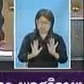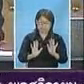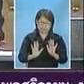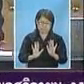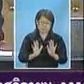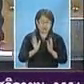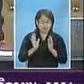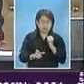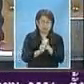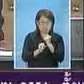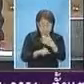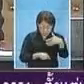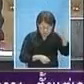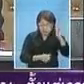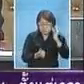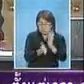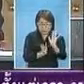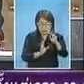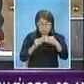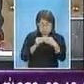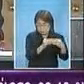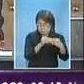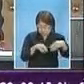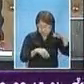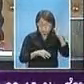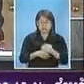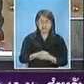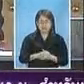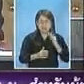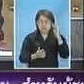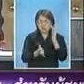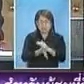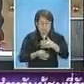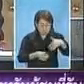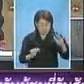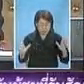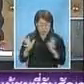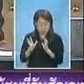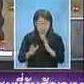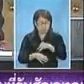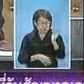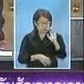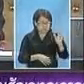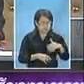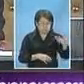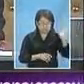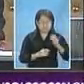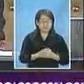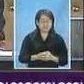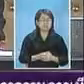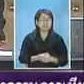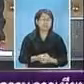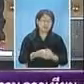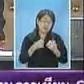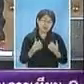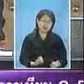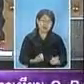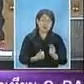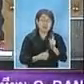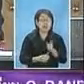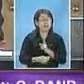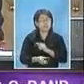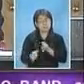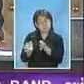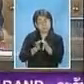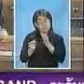ออกไปทั้งคู่นะครับกรุณาได้นั่งที่ท่านเจียวพอแล้วครับ ไม่อย่างนั้นประเทศนี้มันก็ไม่มีการชี้แจง